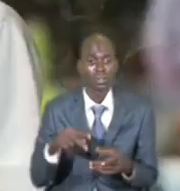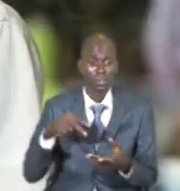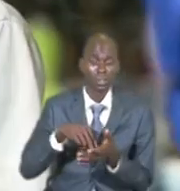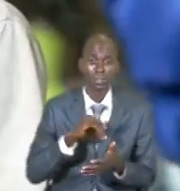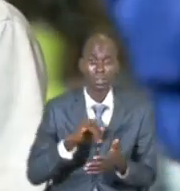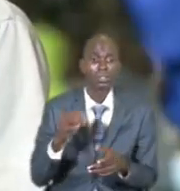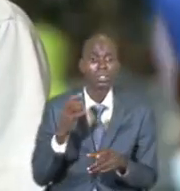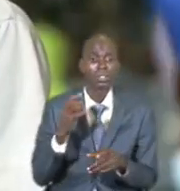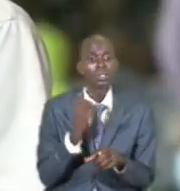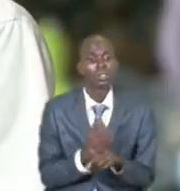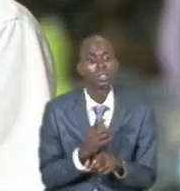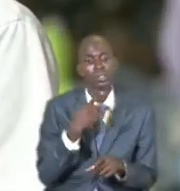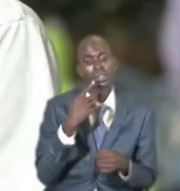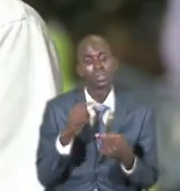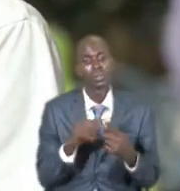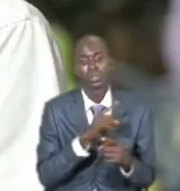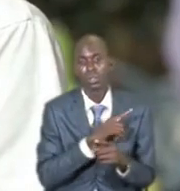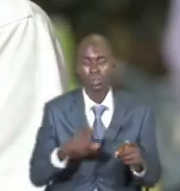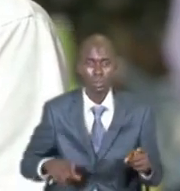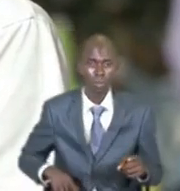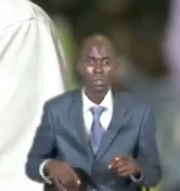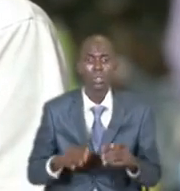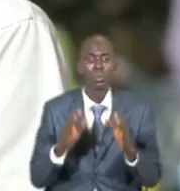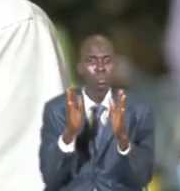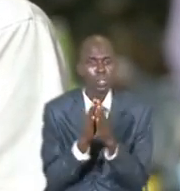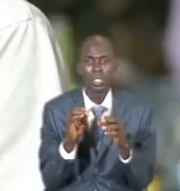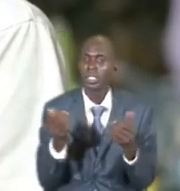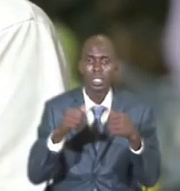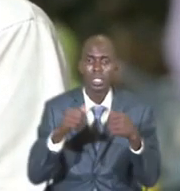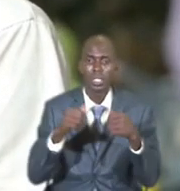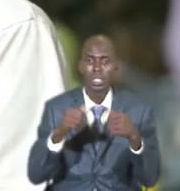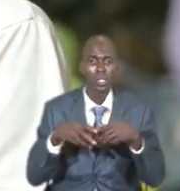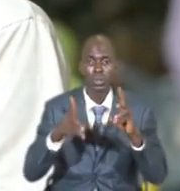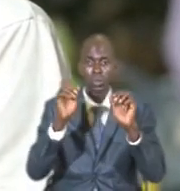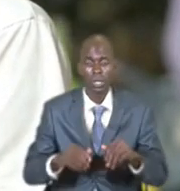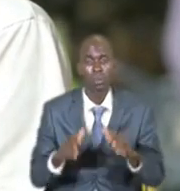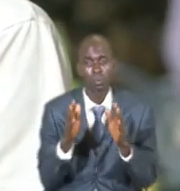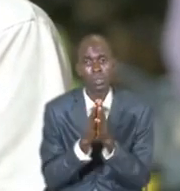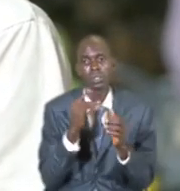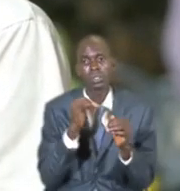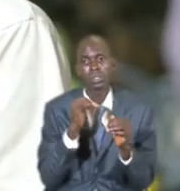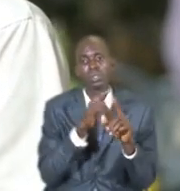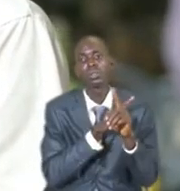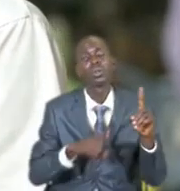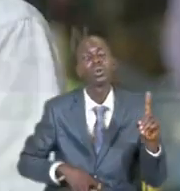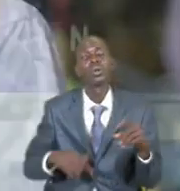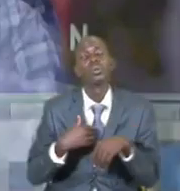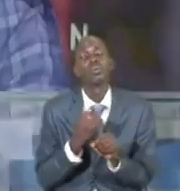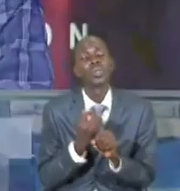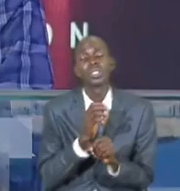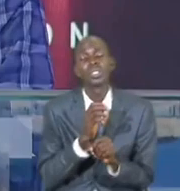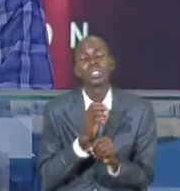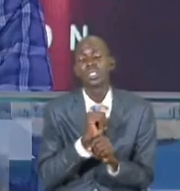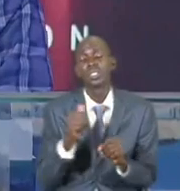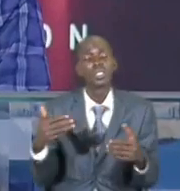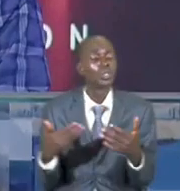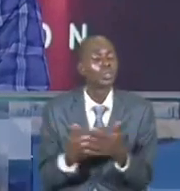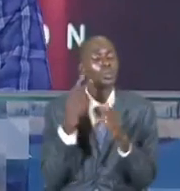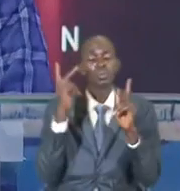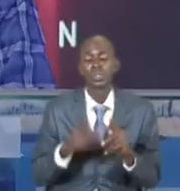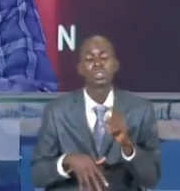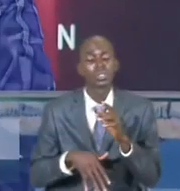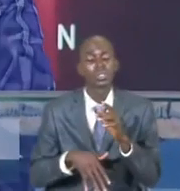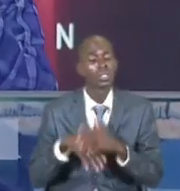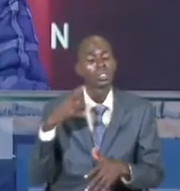okwu, sị onye nwe m, biko mee m ka m bụrụ onye ọhụụ. Onye nwe m, gbanwee ndụ m. Onye nwe m, achọrọ m ka ime m ka ndị